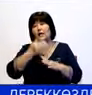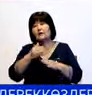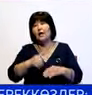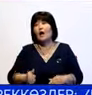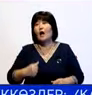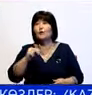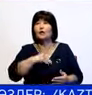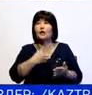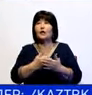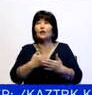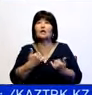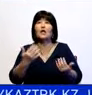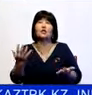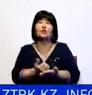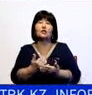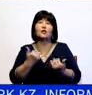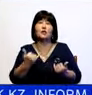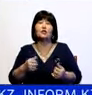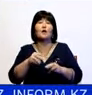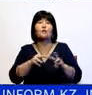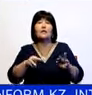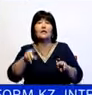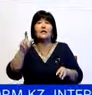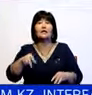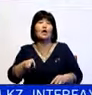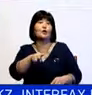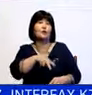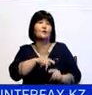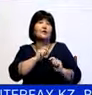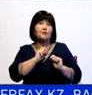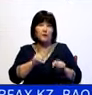абыройлы еңбегі мен елеулі жетістіктері үшін министрліктің